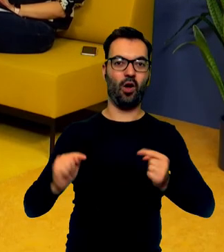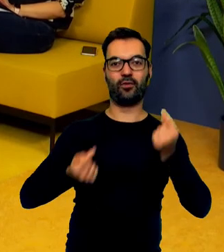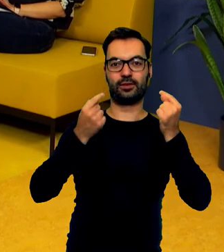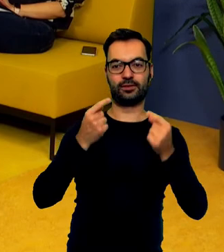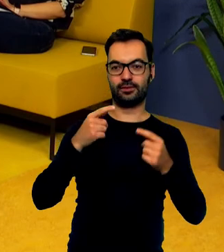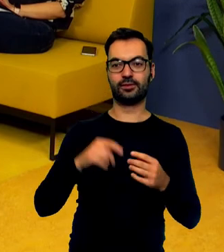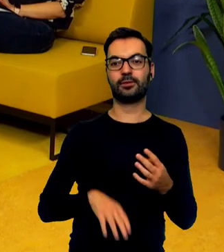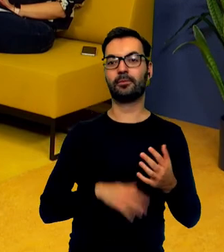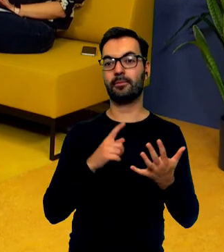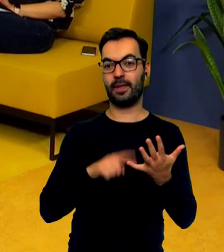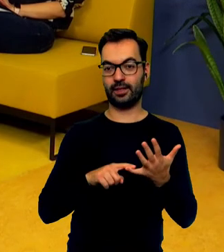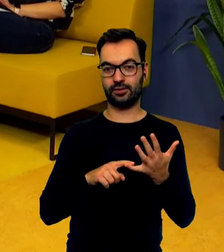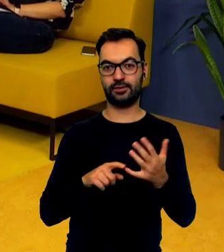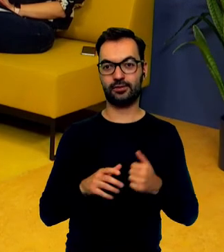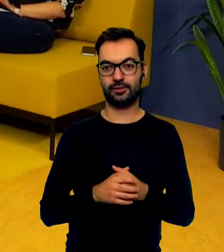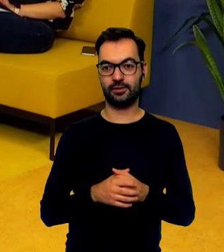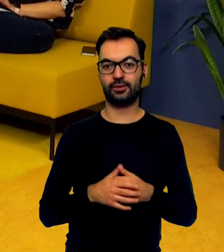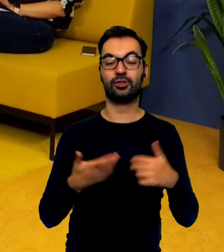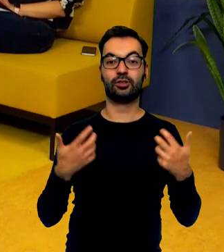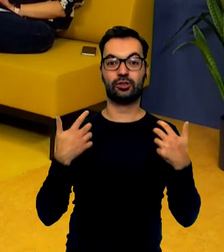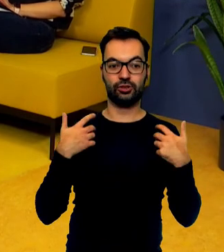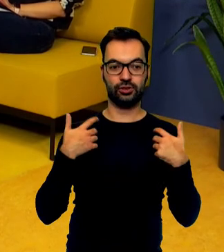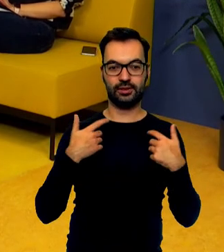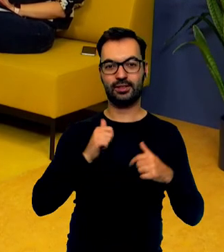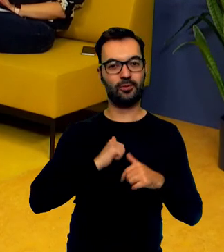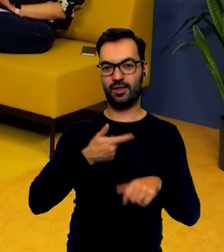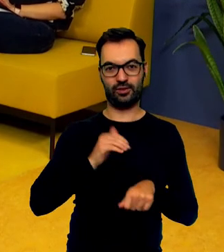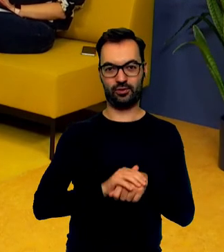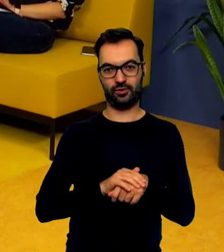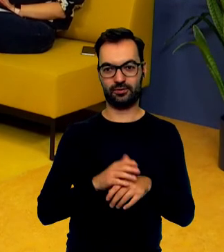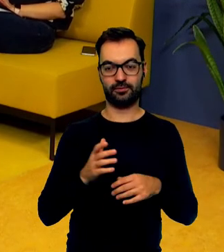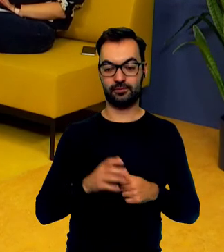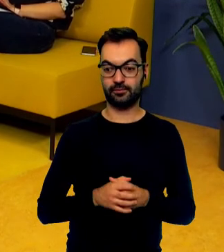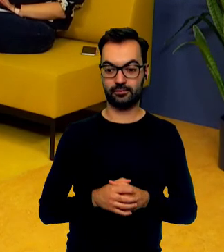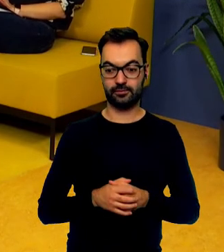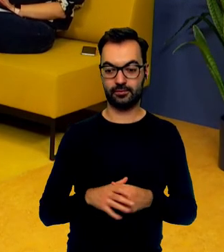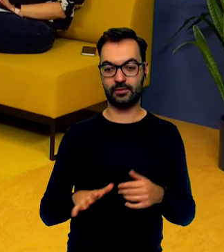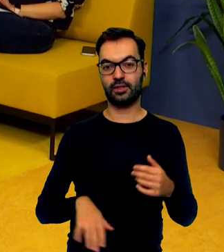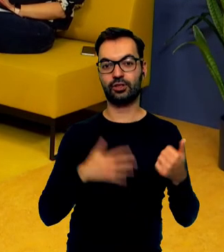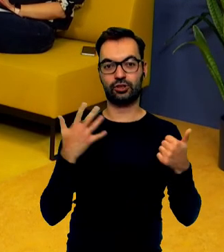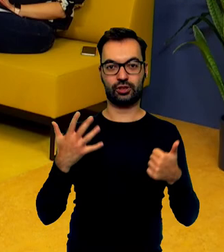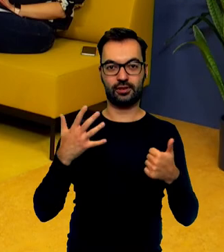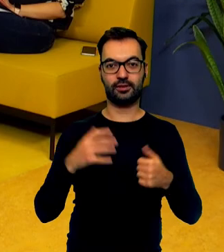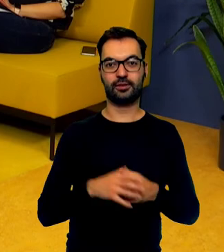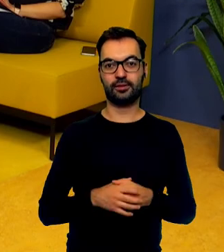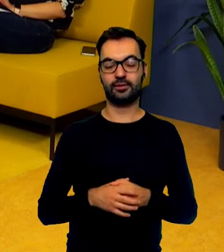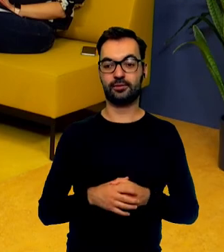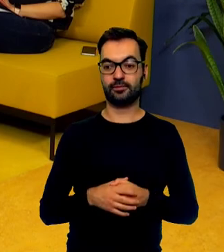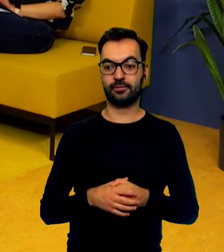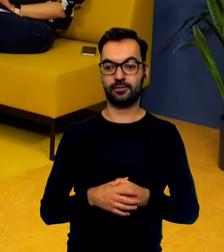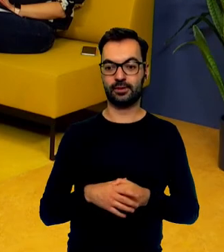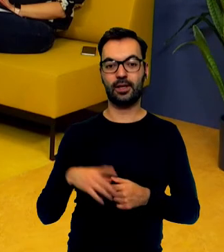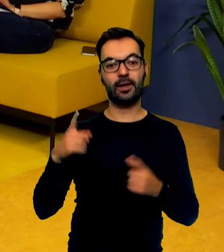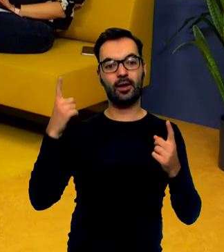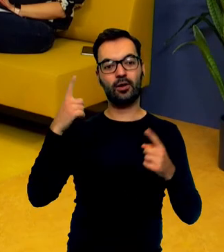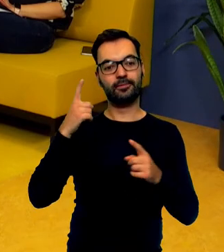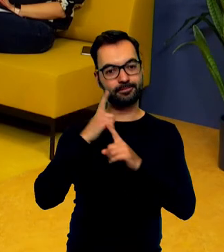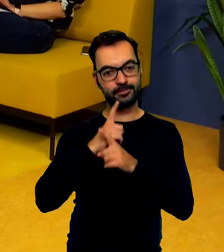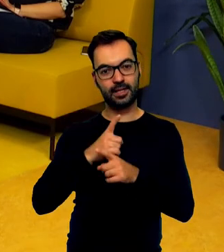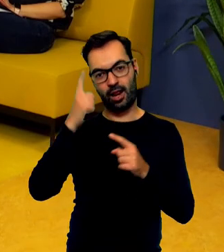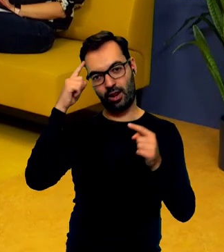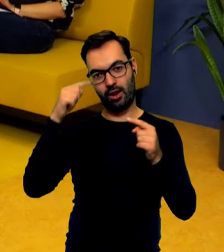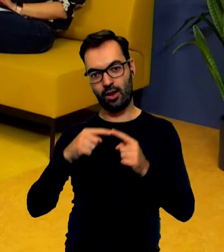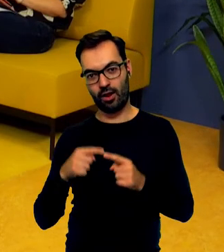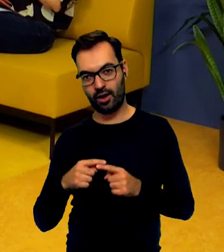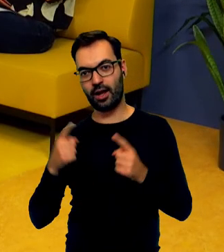polaryzacji. Reguła numer 5. Żyj w niezgodzie ze sobą. Reguła numer 6. Kieruj się racjonalnością, a